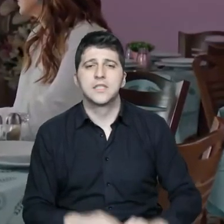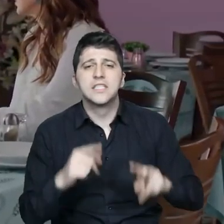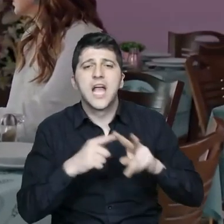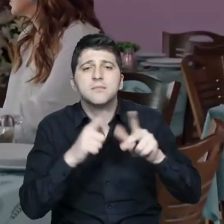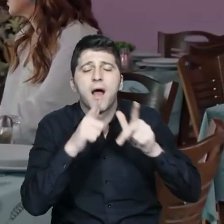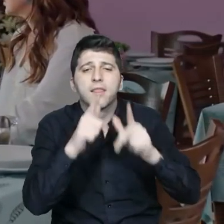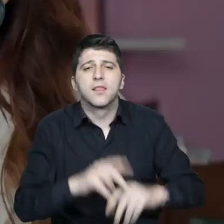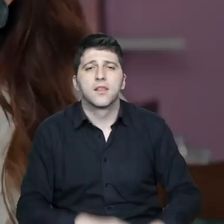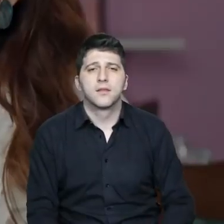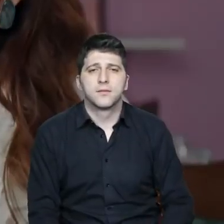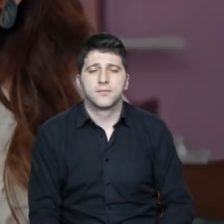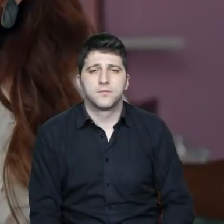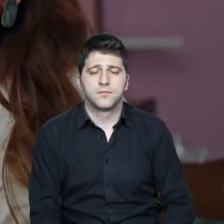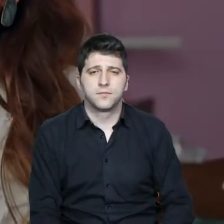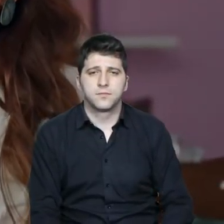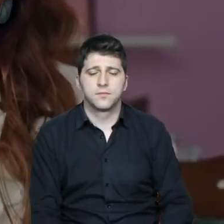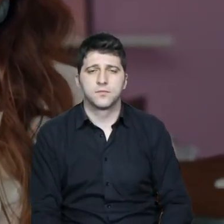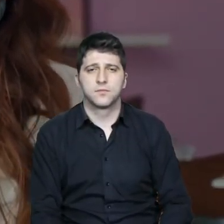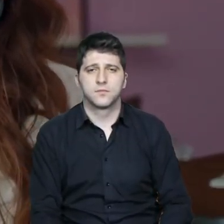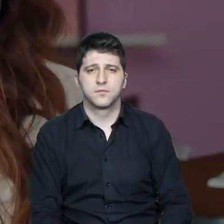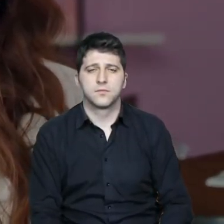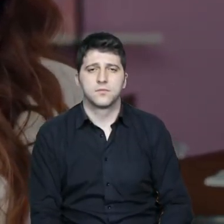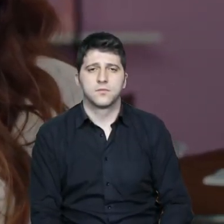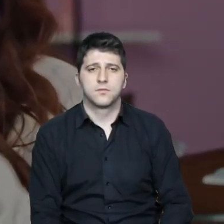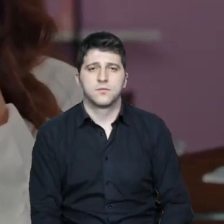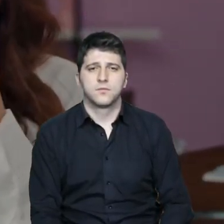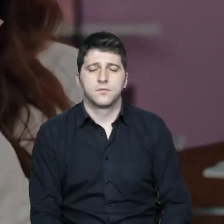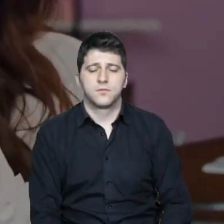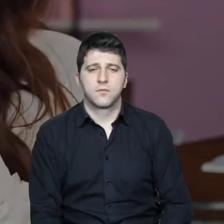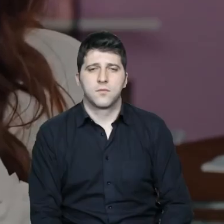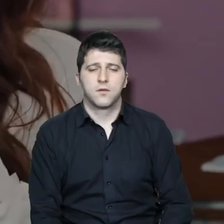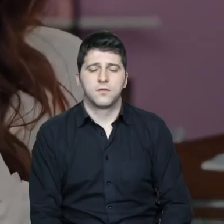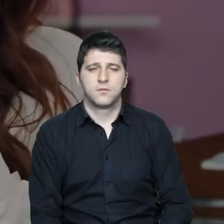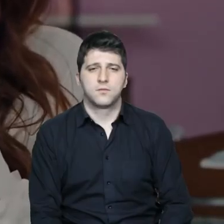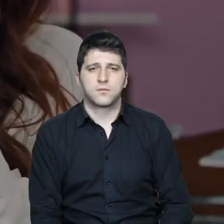Kezban! Nalan üzüntüyle ellerini yüzüne kapadı.